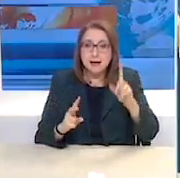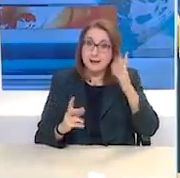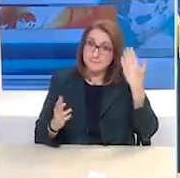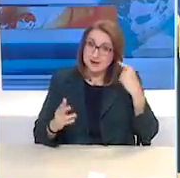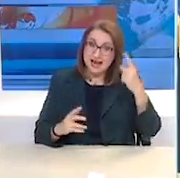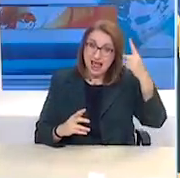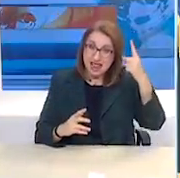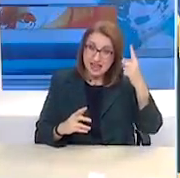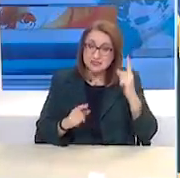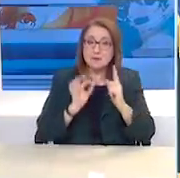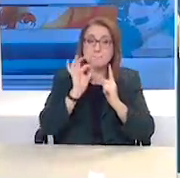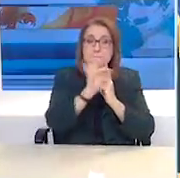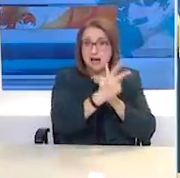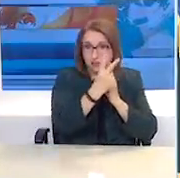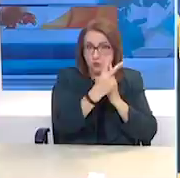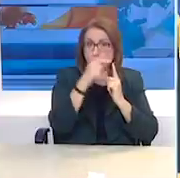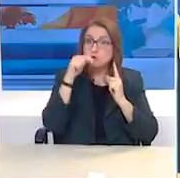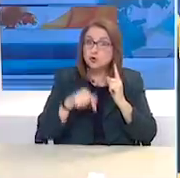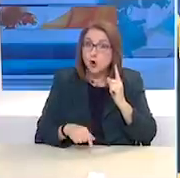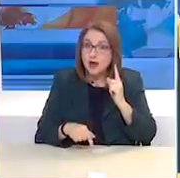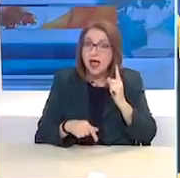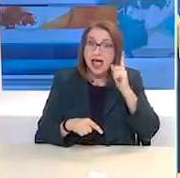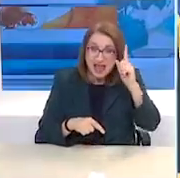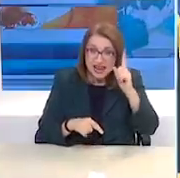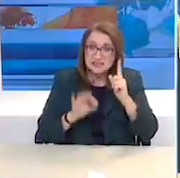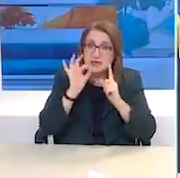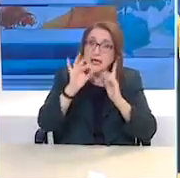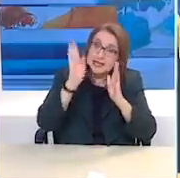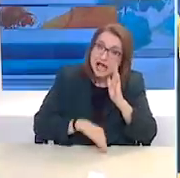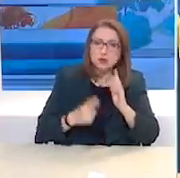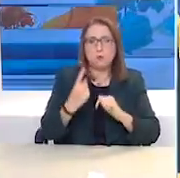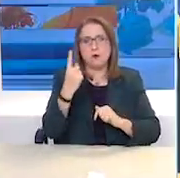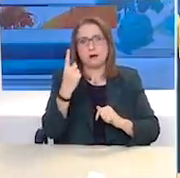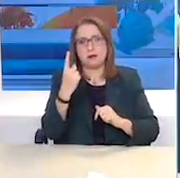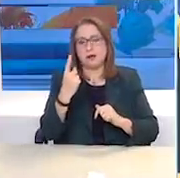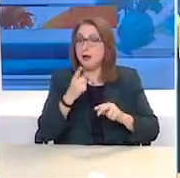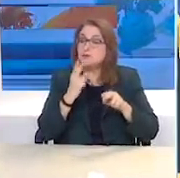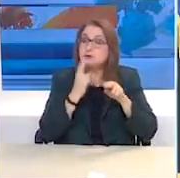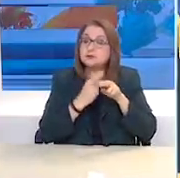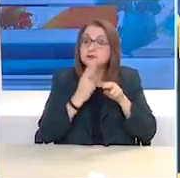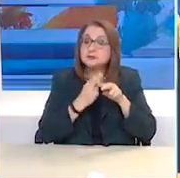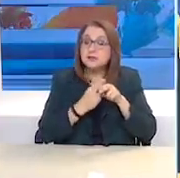στη διατήρηση αυτών των μεγεθών. Δεν μπορούμε να κάνουμε κάποια πρόβλεψη.